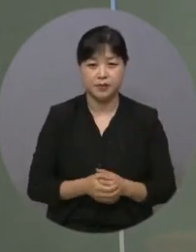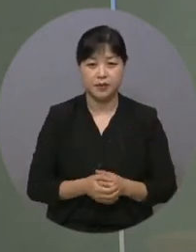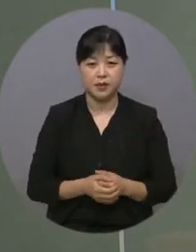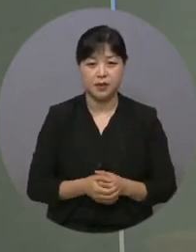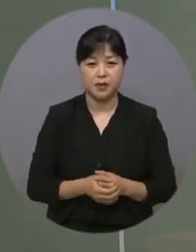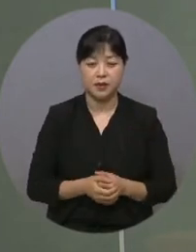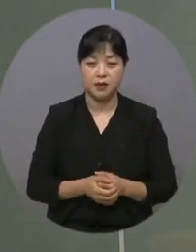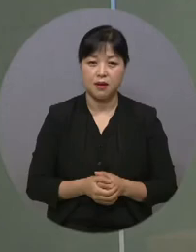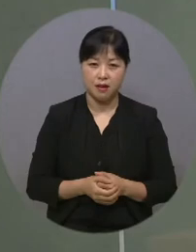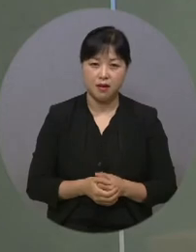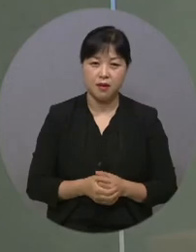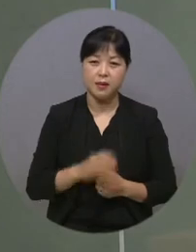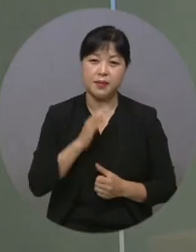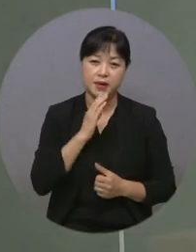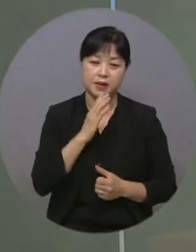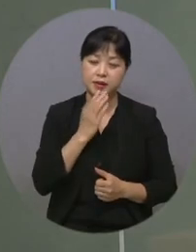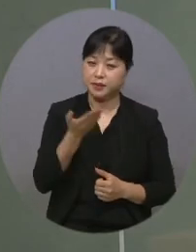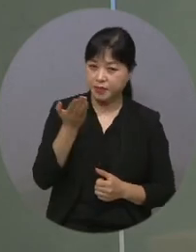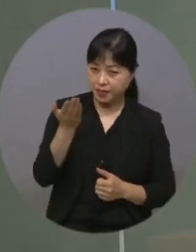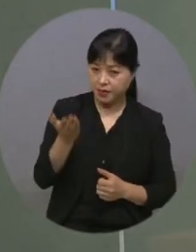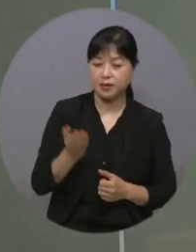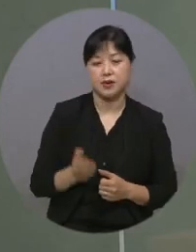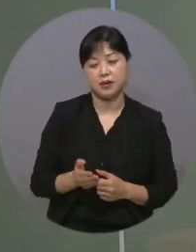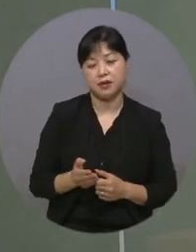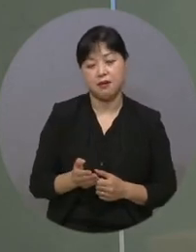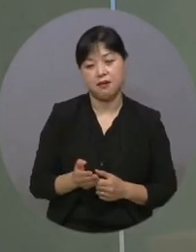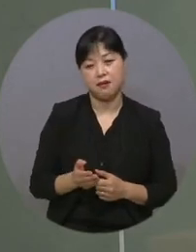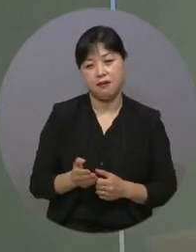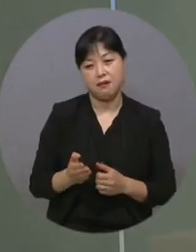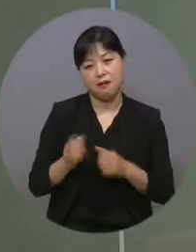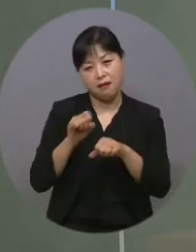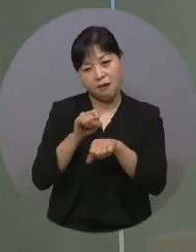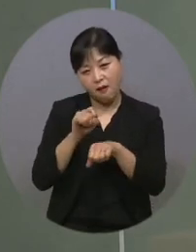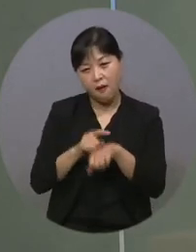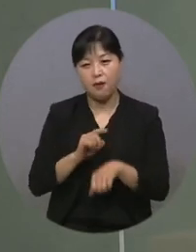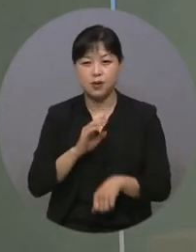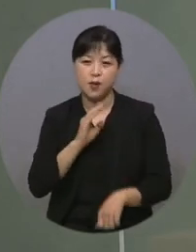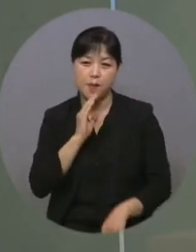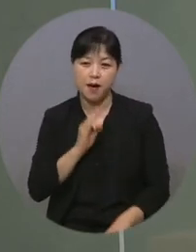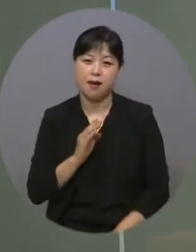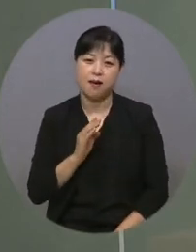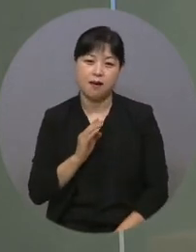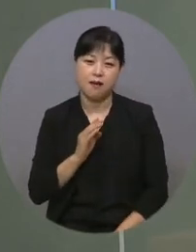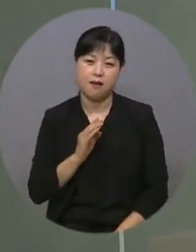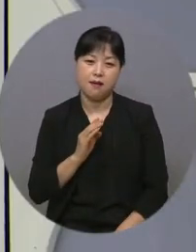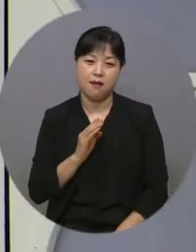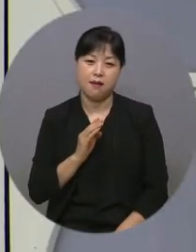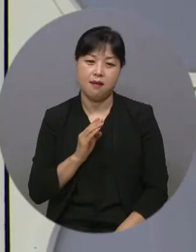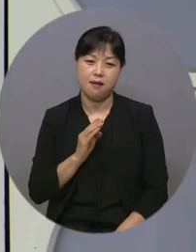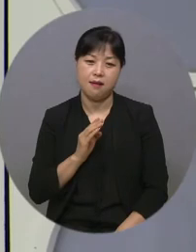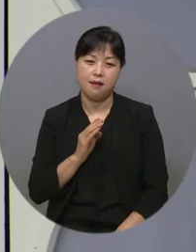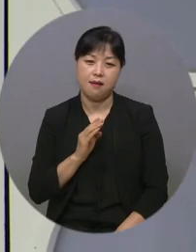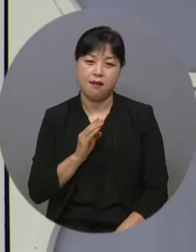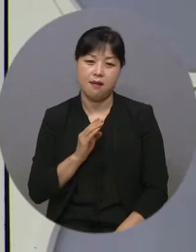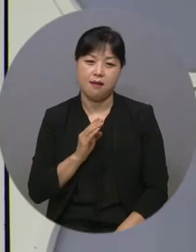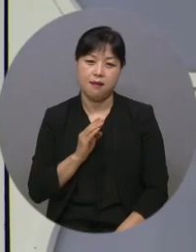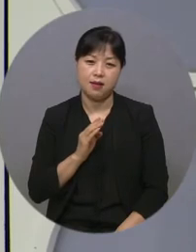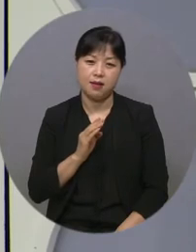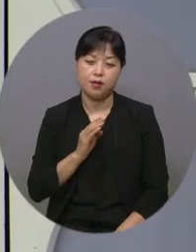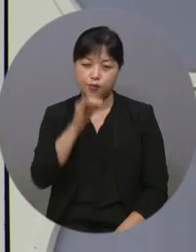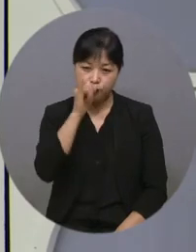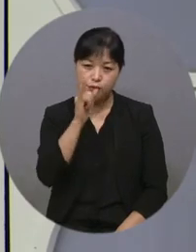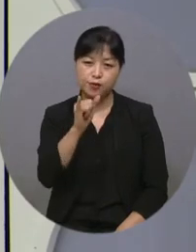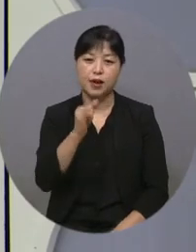좀 달라진 것 같아. 우리 허태근 박사는 천부적으로 막 그런 일면이 있지